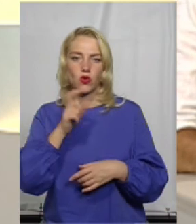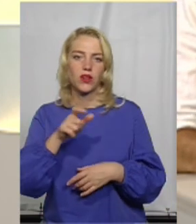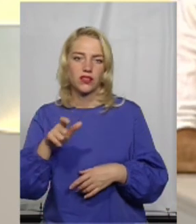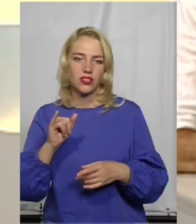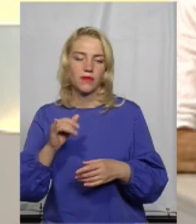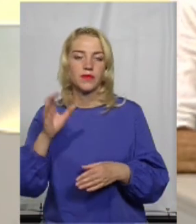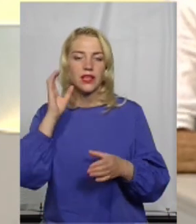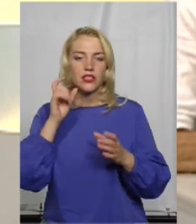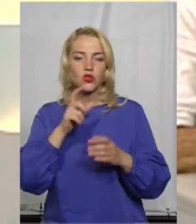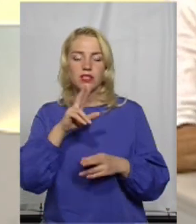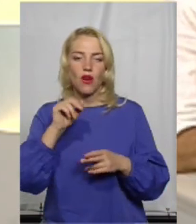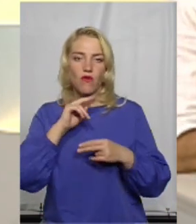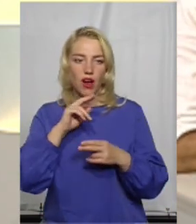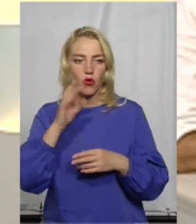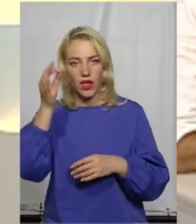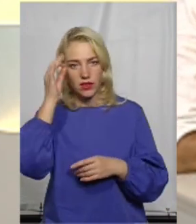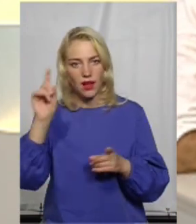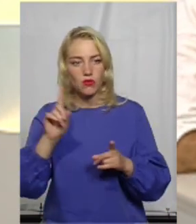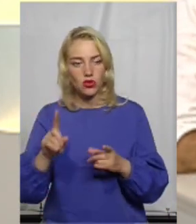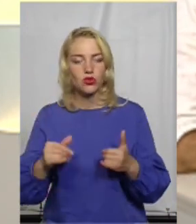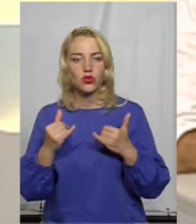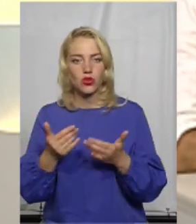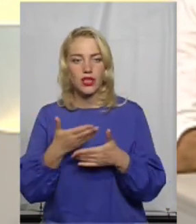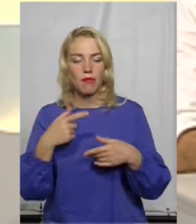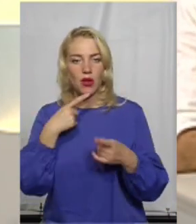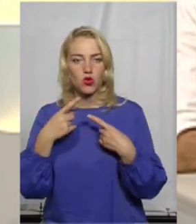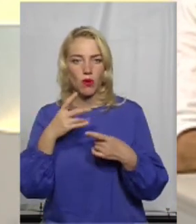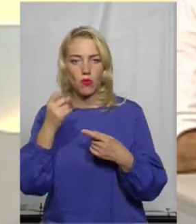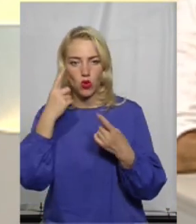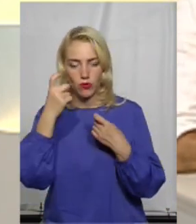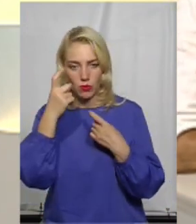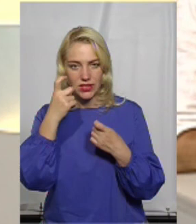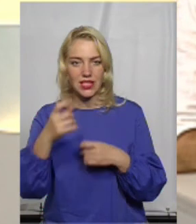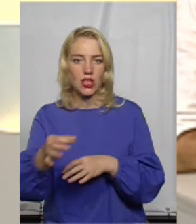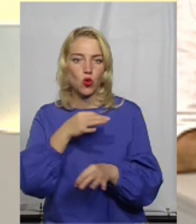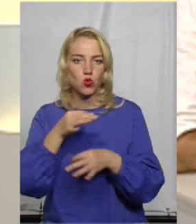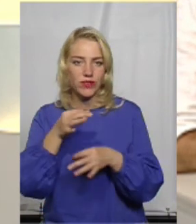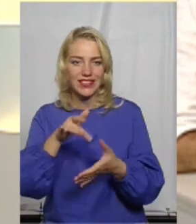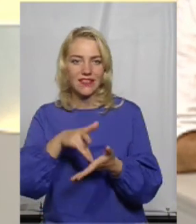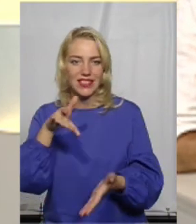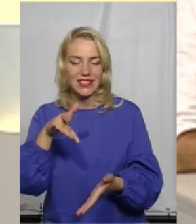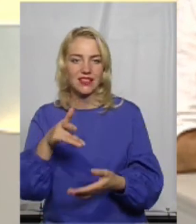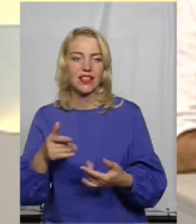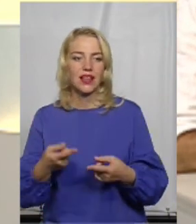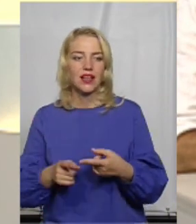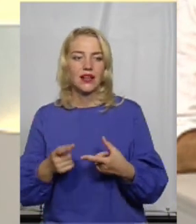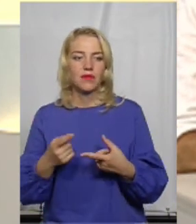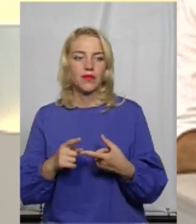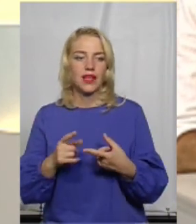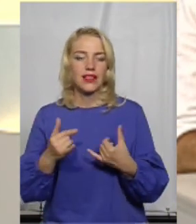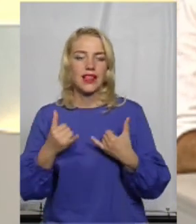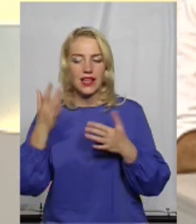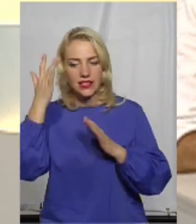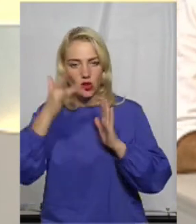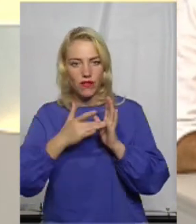та слухачам за увагу. Нагадаю, що сьогодні ми розмовляли про інформаційно-консультативний центр для цільових груп